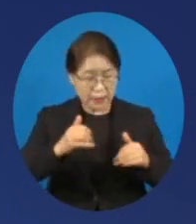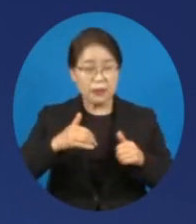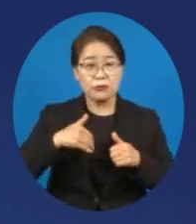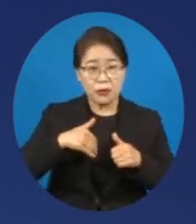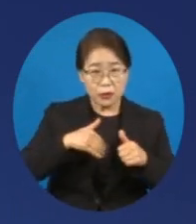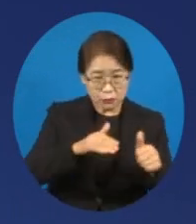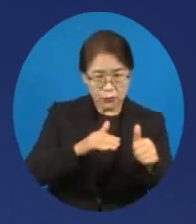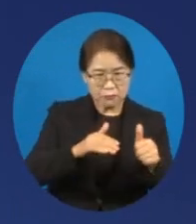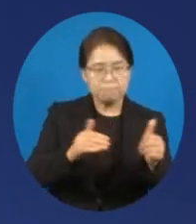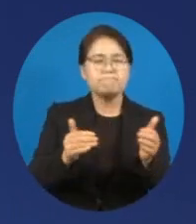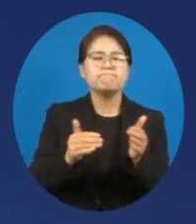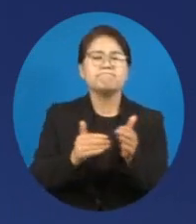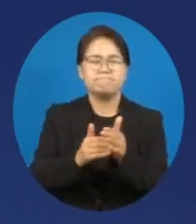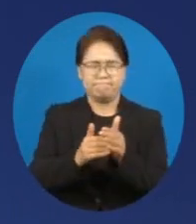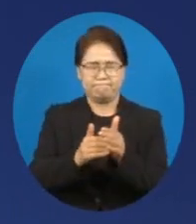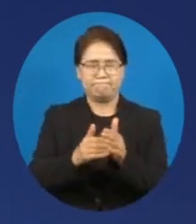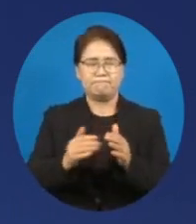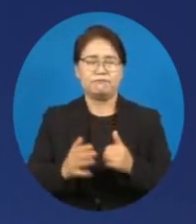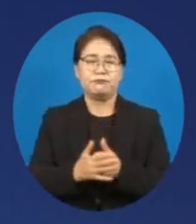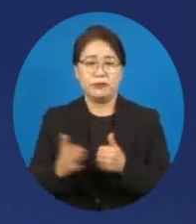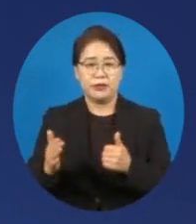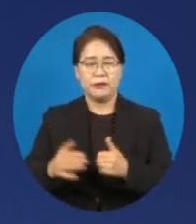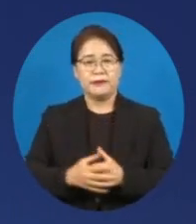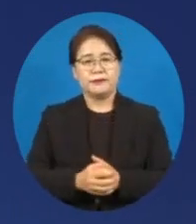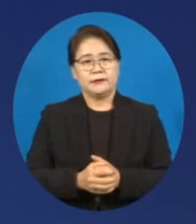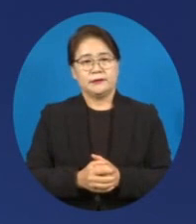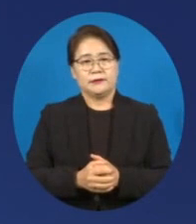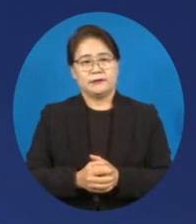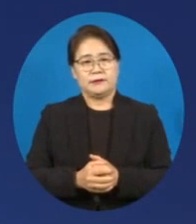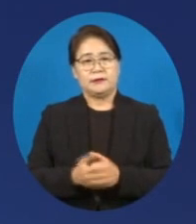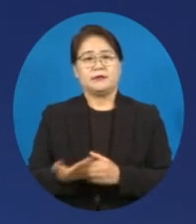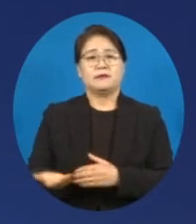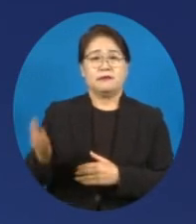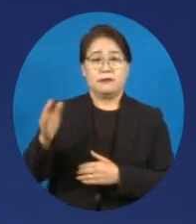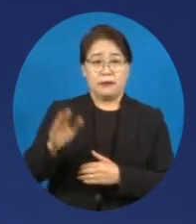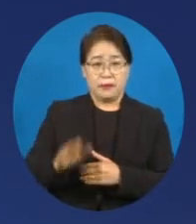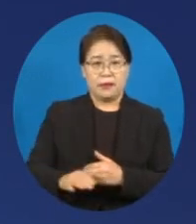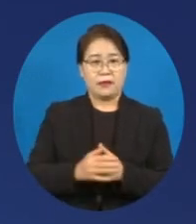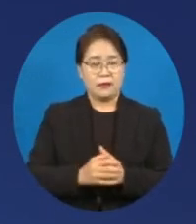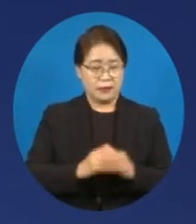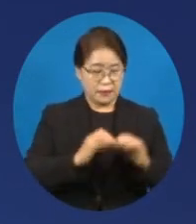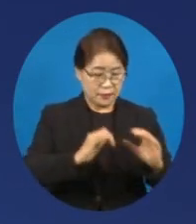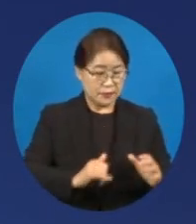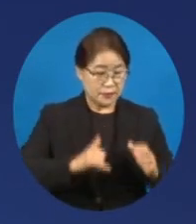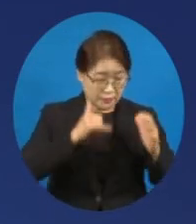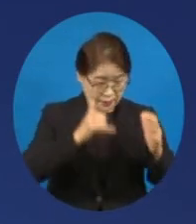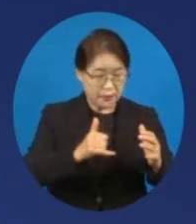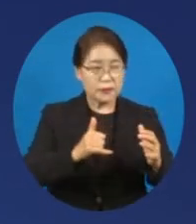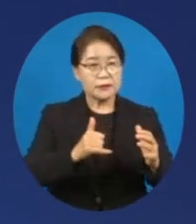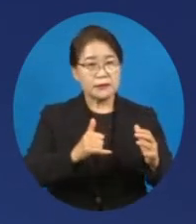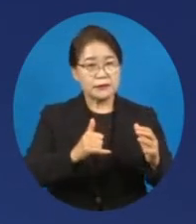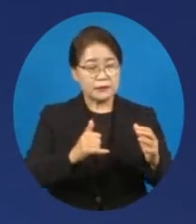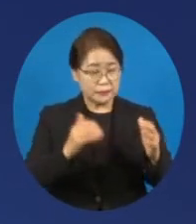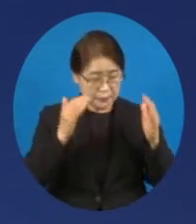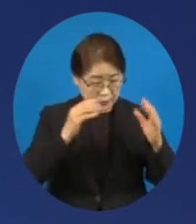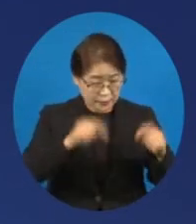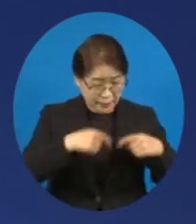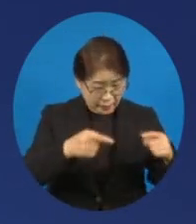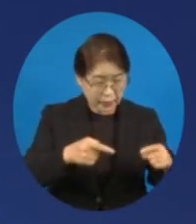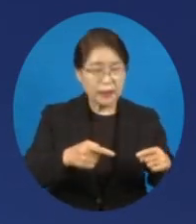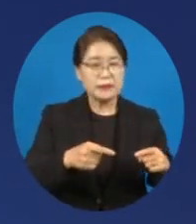가운데로 보내셨기 때문입니다 그런데이 세상을 향하여 나아가는